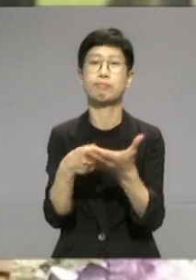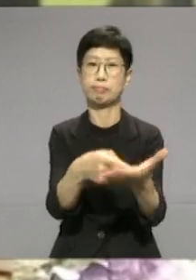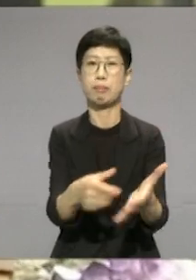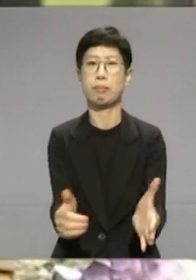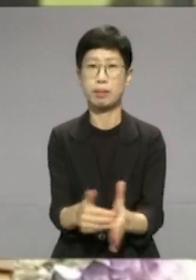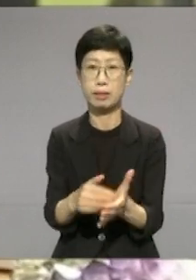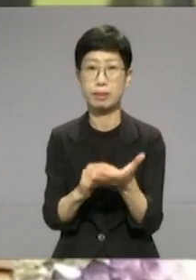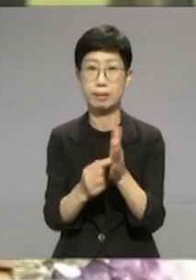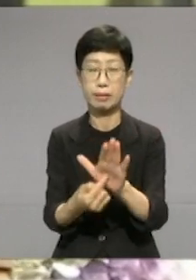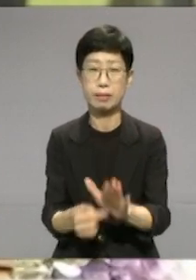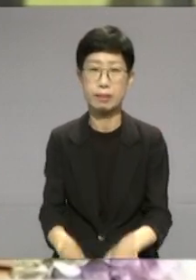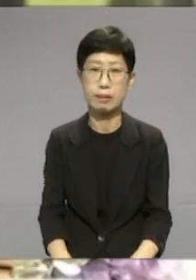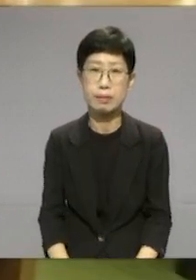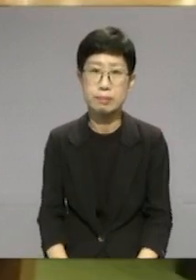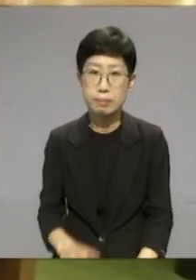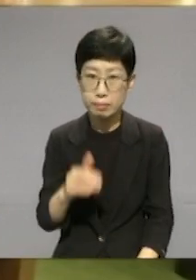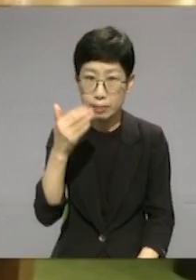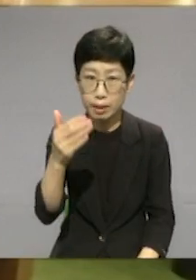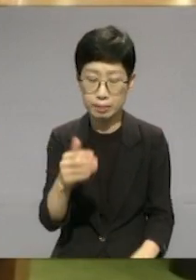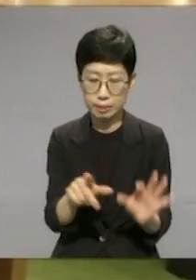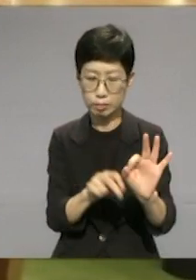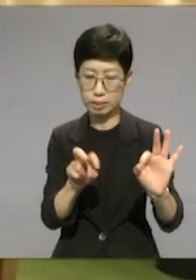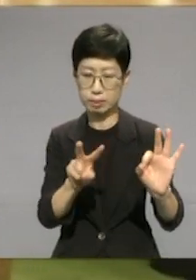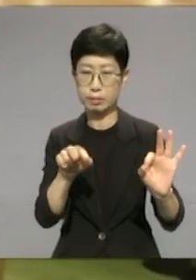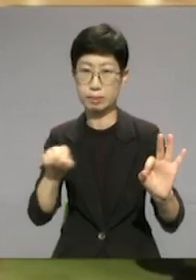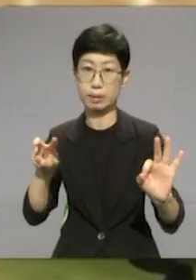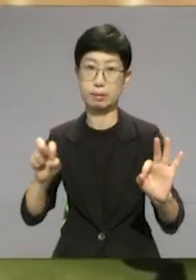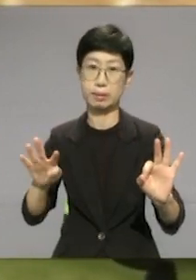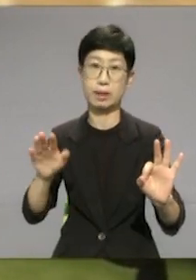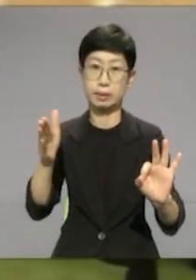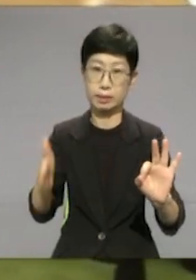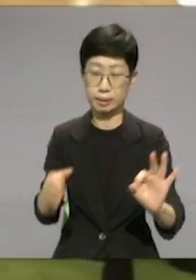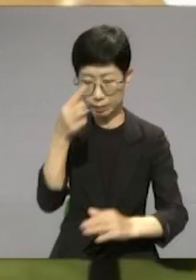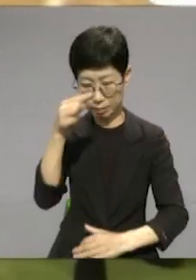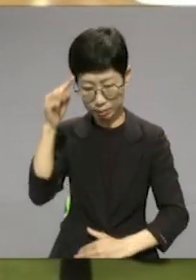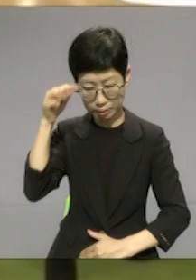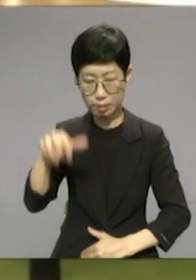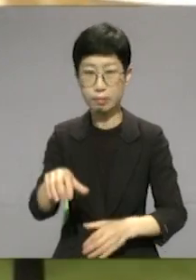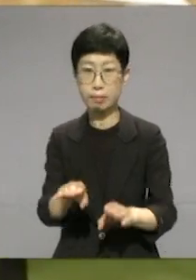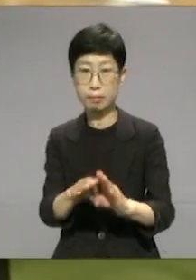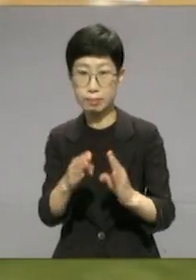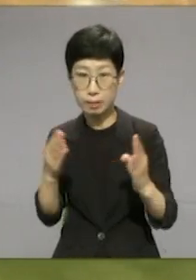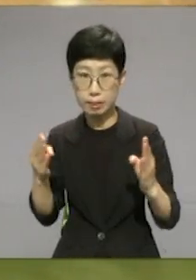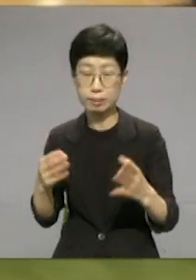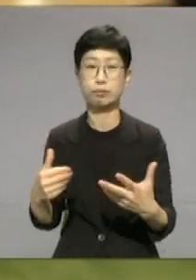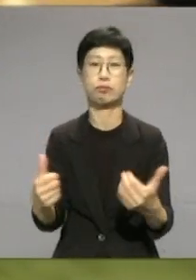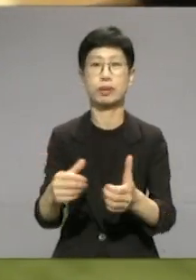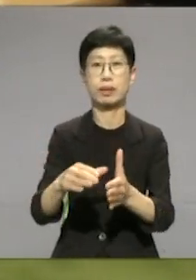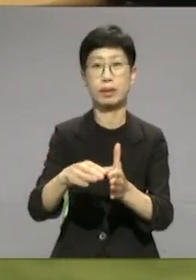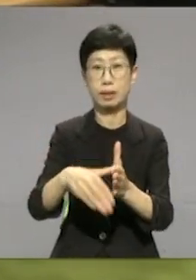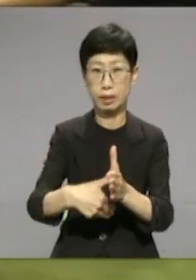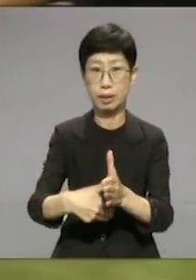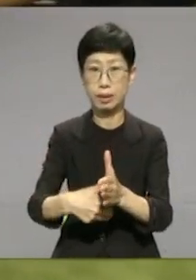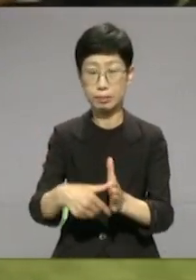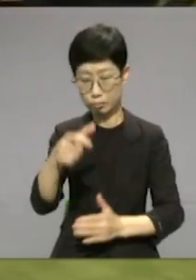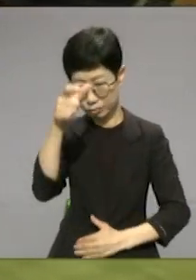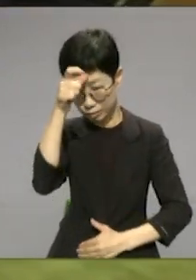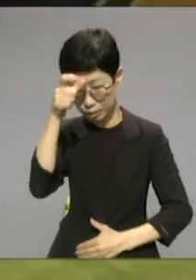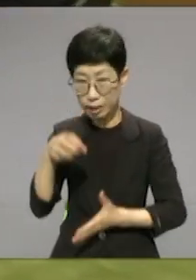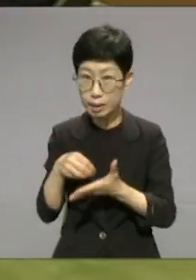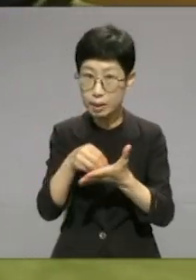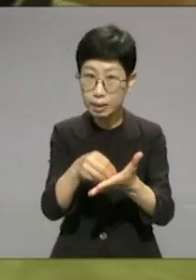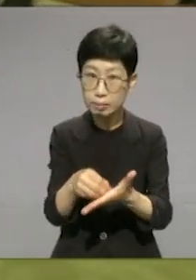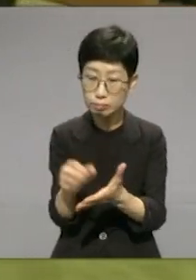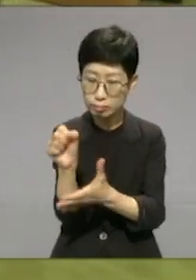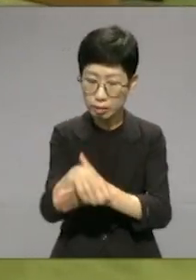보도했습니다 소식통은 다음 달 22일에서 24일 러시아 카잔에서 열리는 브릭스 정상회의에서 트리키의 가입